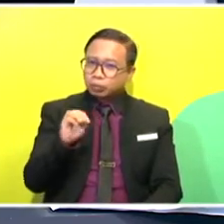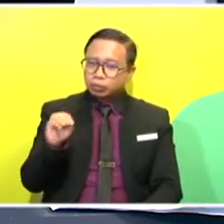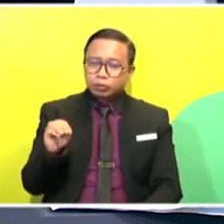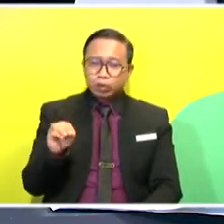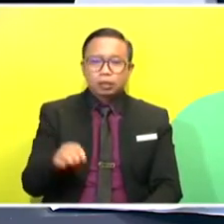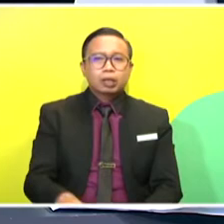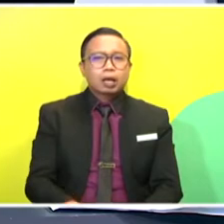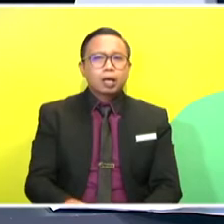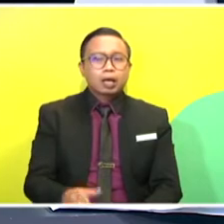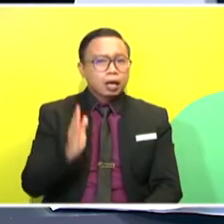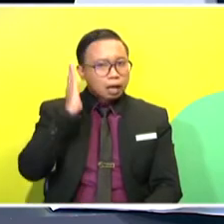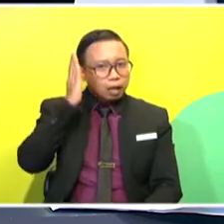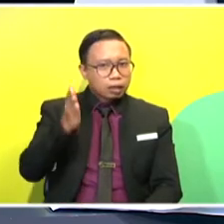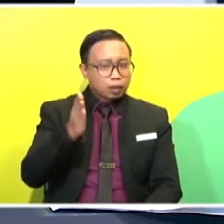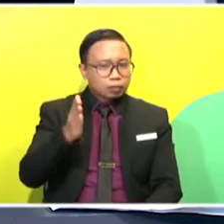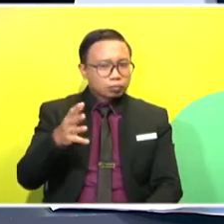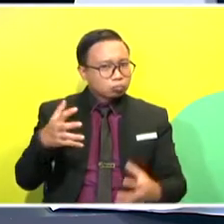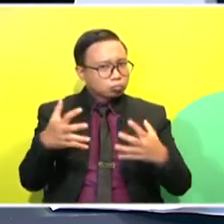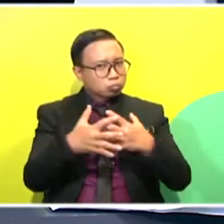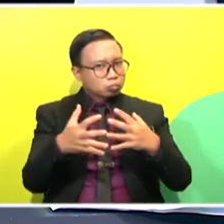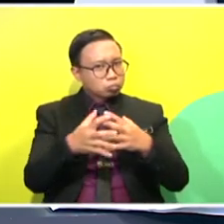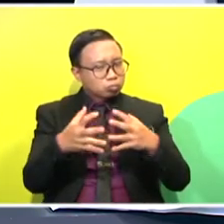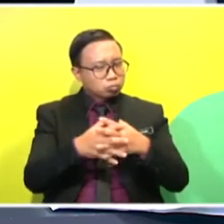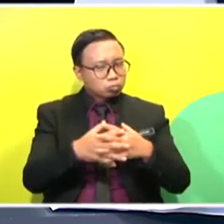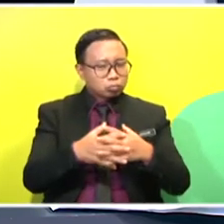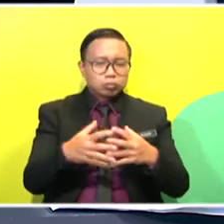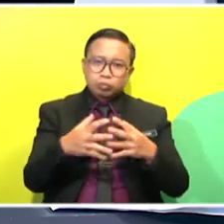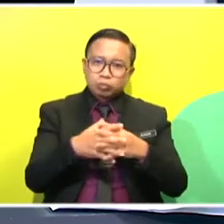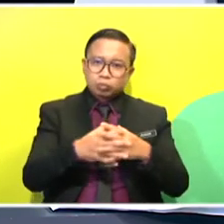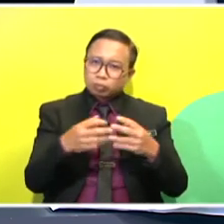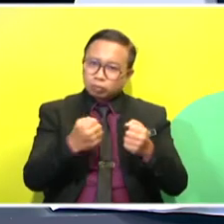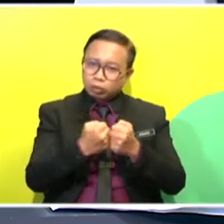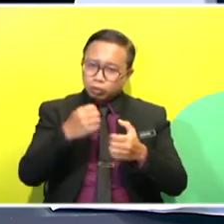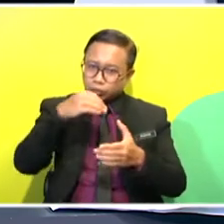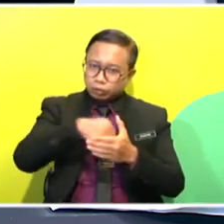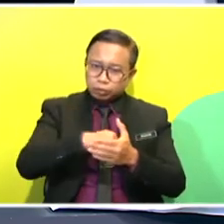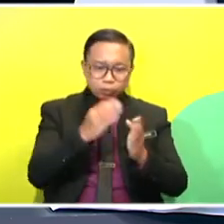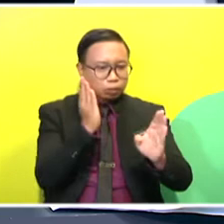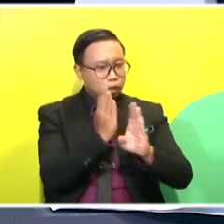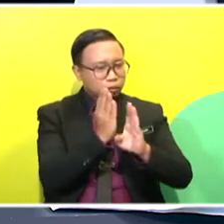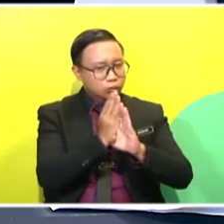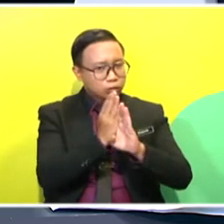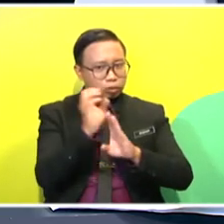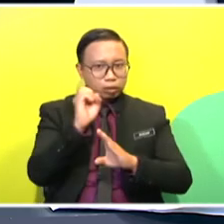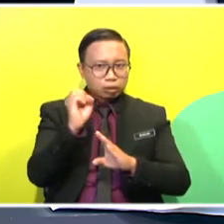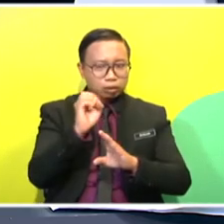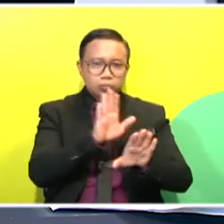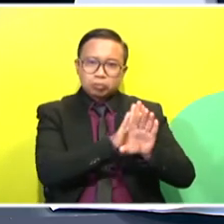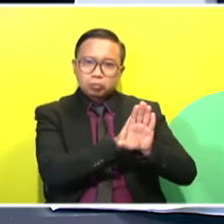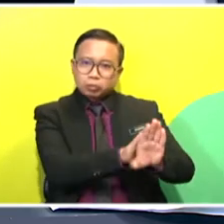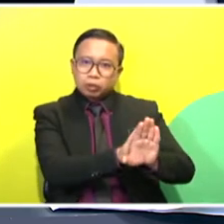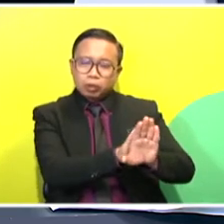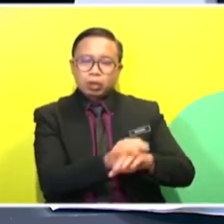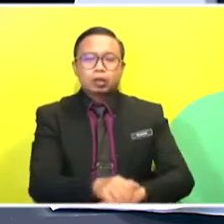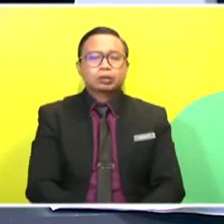masuk ataupun berebut-rebut masuk ke dalam makmal komputer, itu akan menyebabkan ada yang menolak ataupun